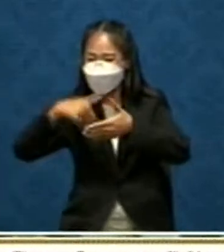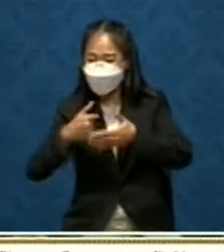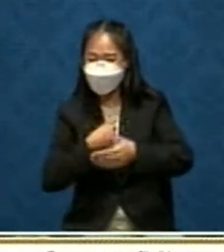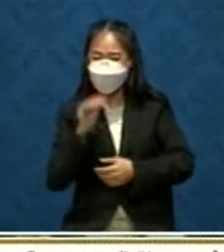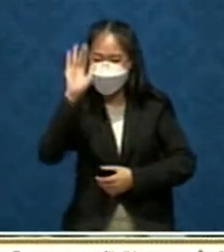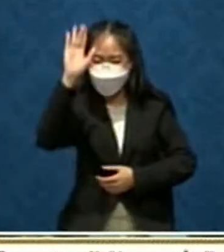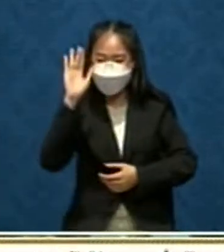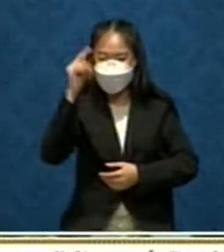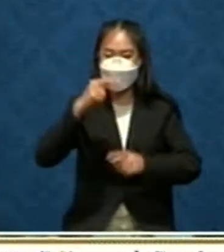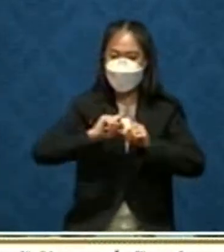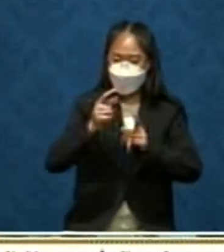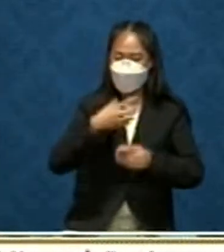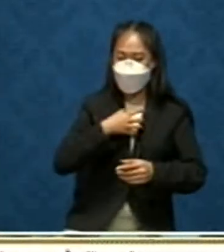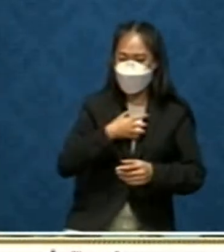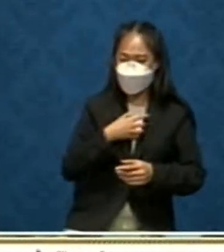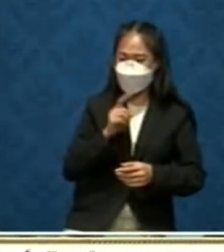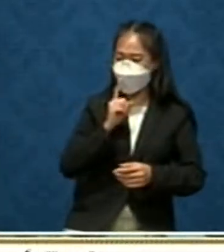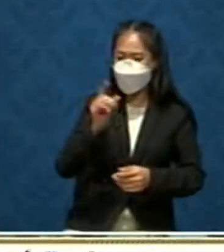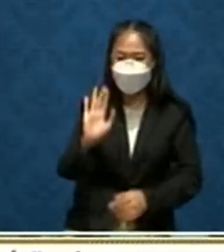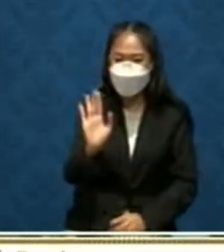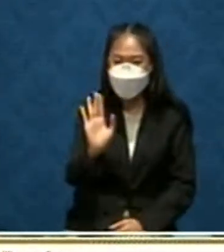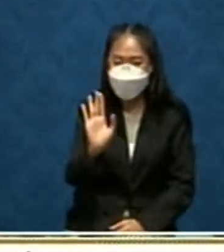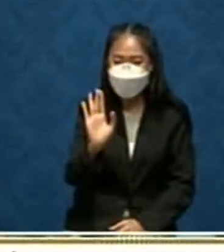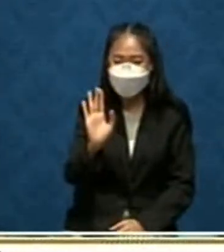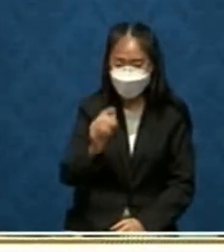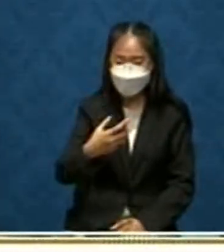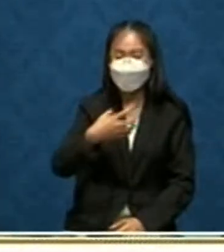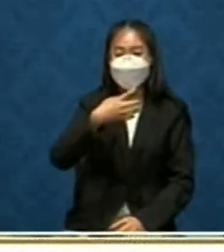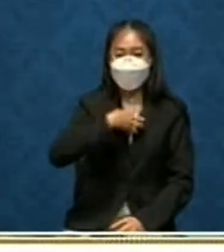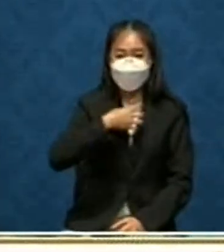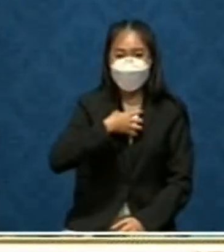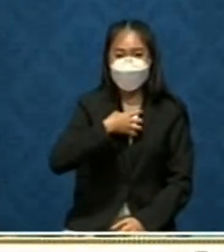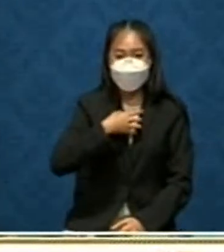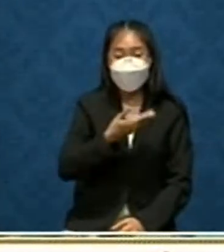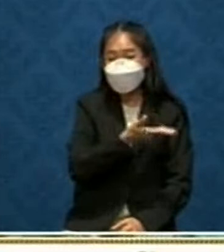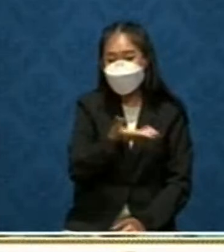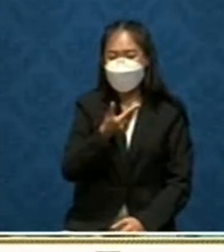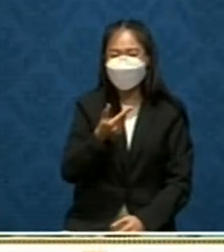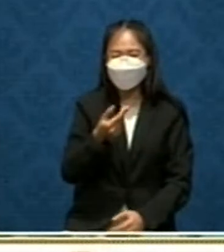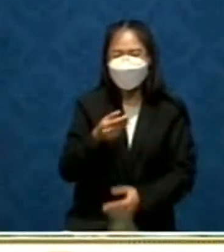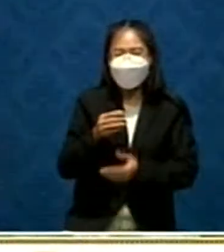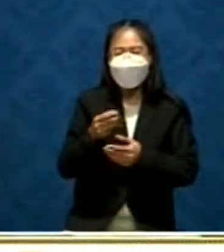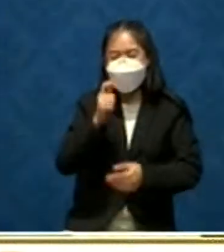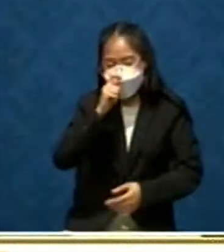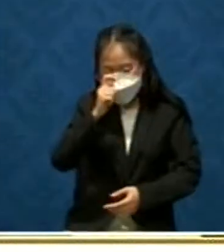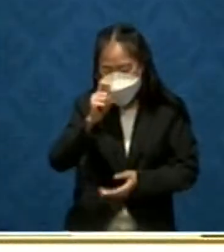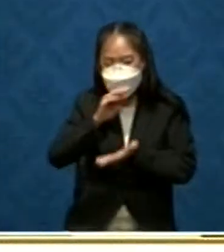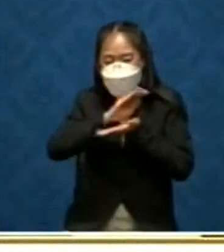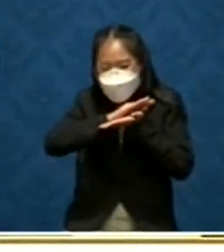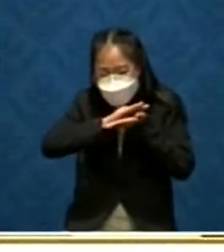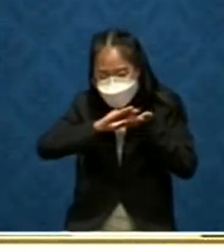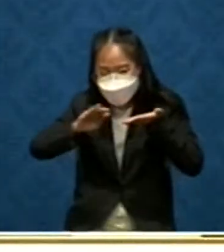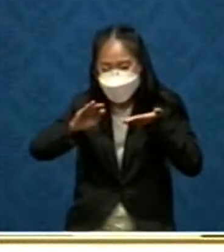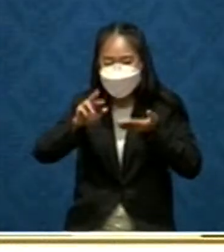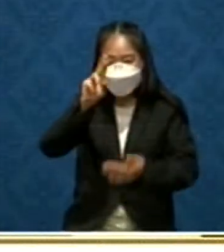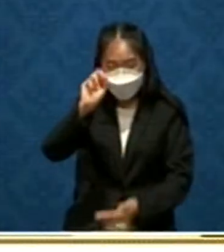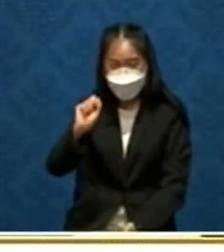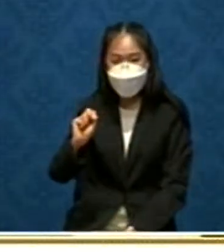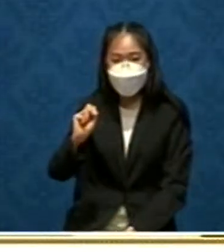ผมพยายามจะไมไปแต่ต้องอะไรท่านเลยนะ ขอใหทอย่เปไปตามมารยาตกฎิกาของสภา